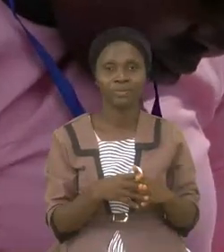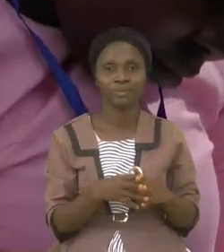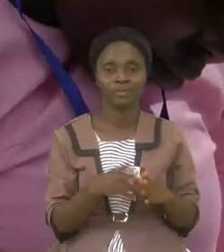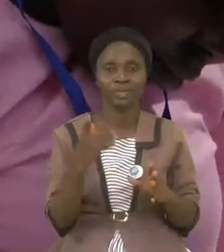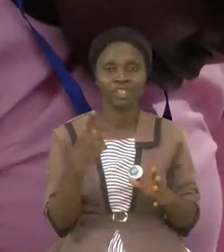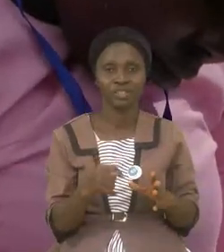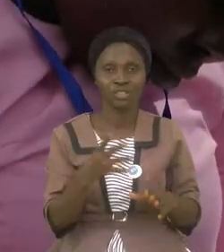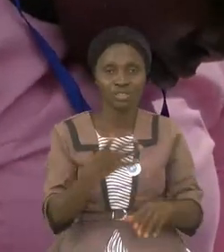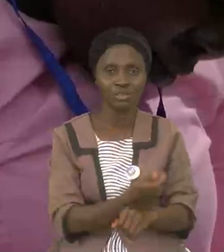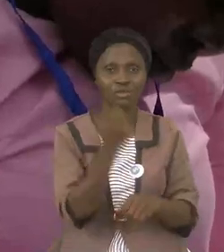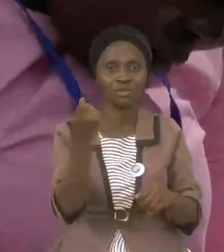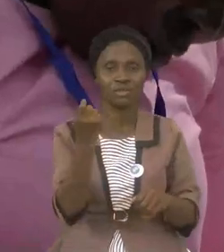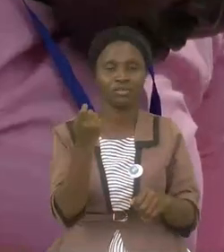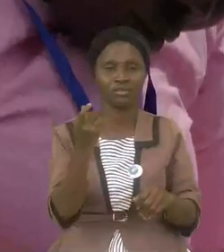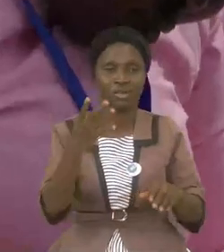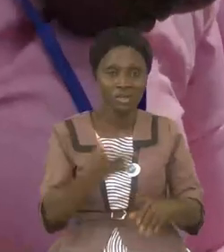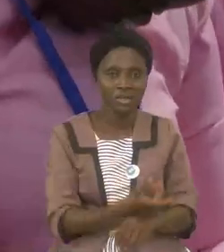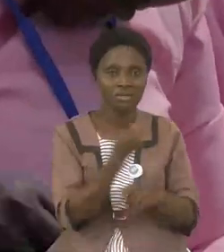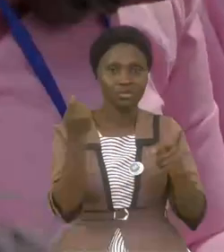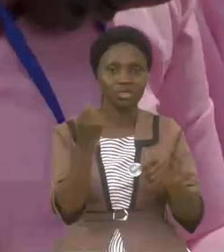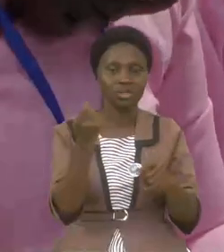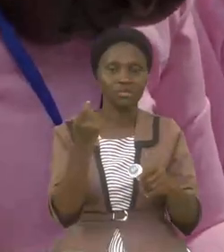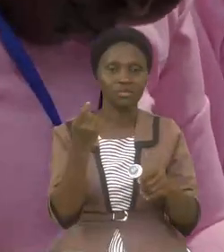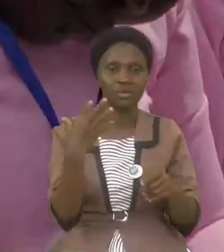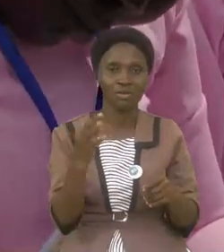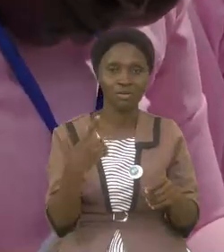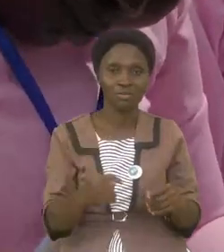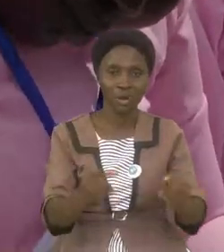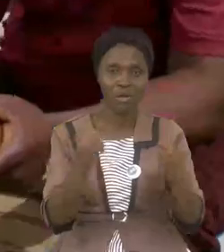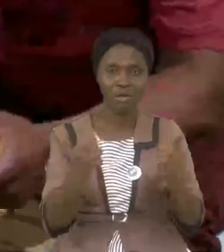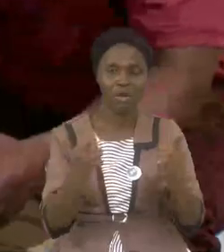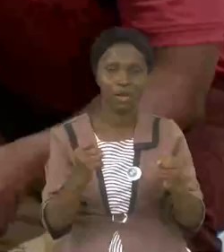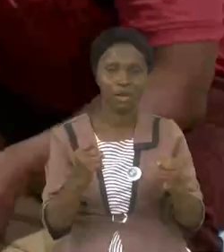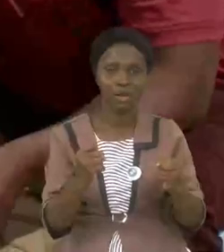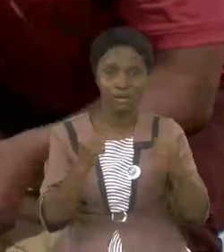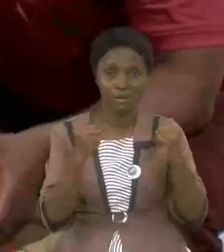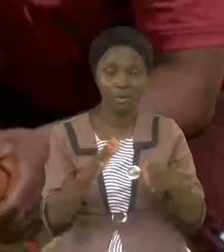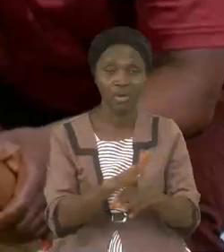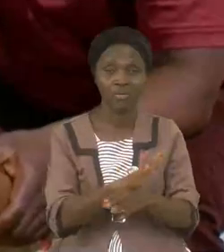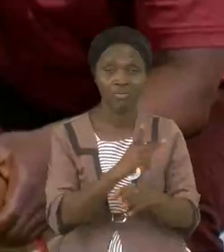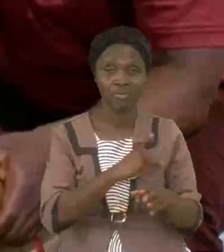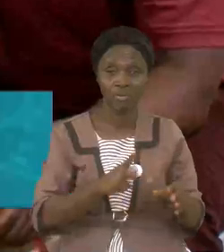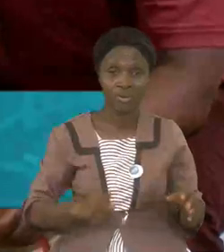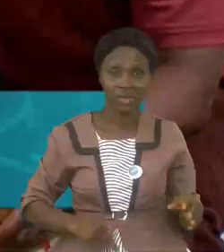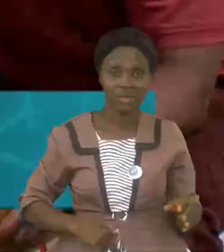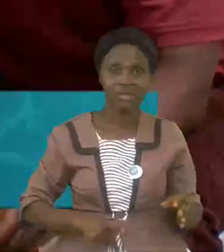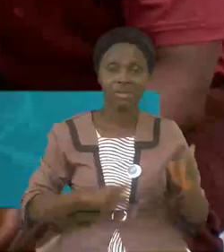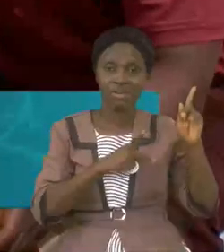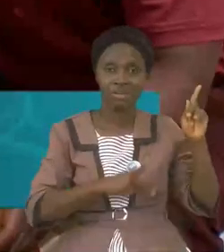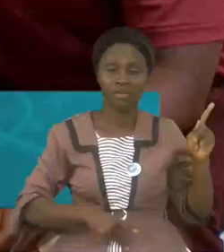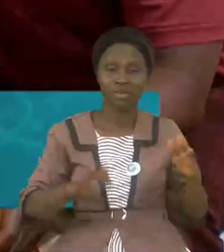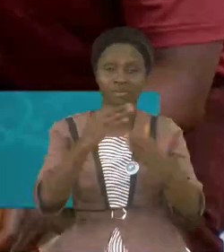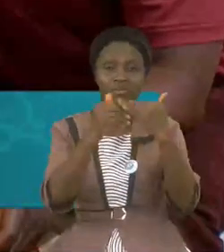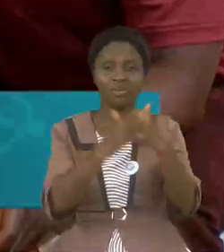maniaque, d'un fou désespérément têtu. Nous allons au troisième point maintenant. Troisième point. Le troisième point, le triomphe